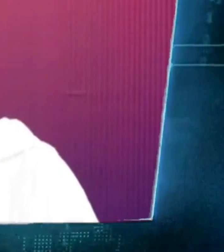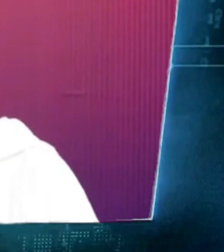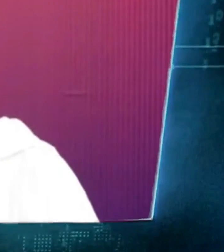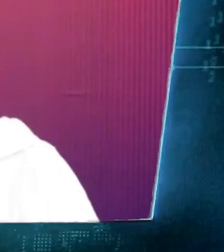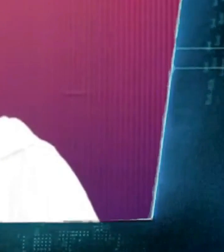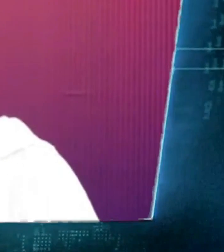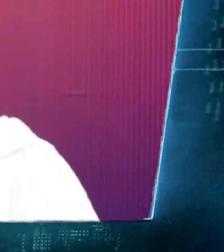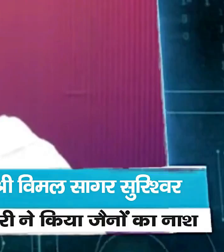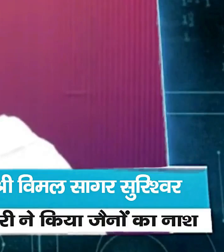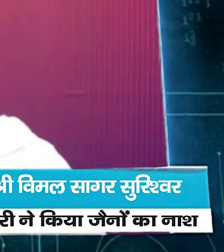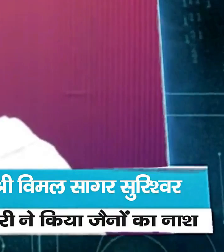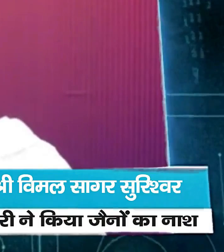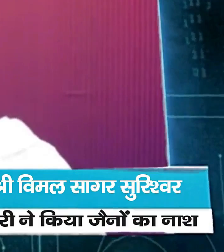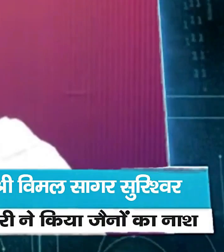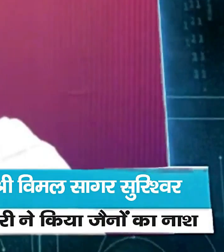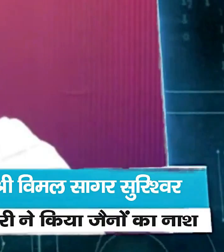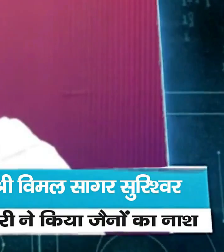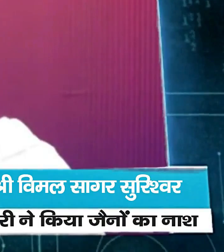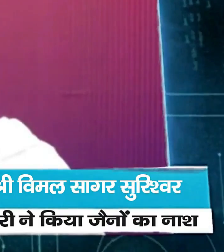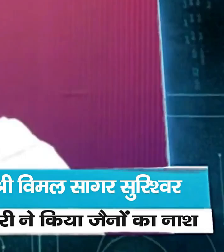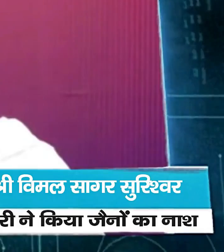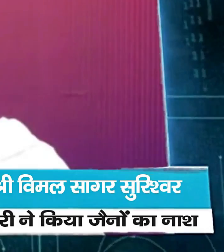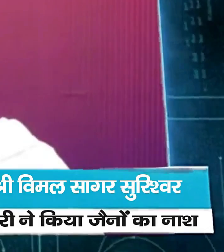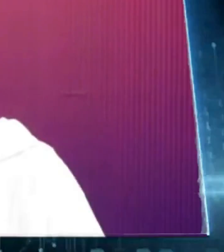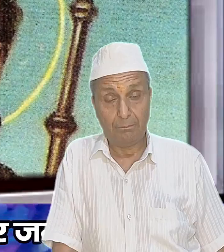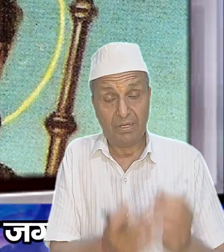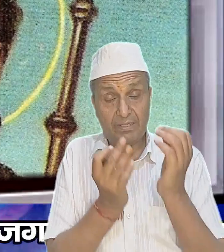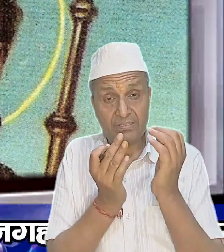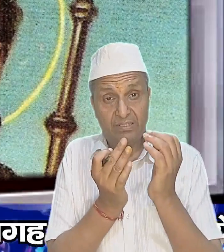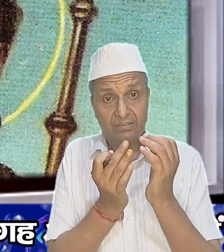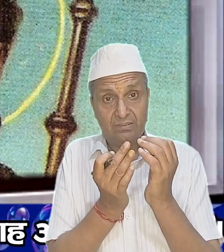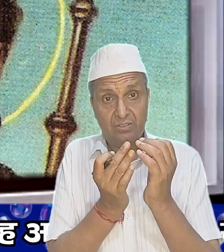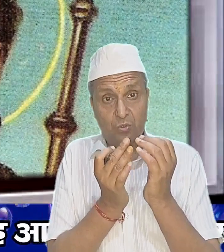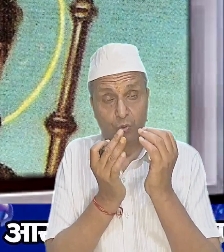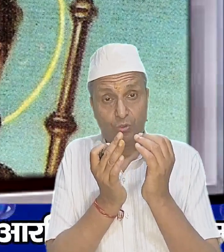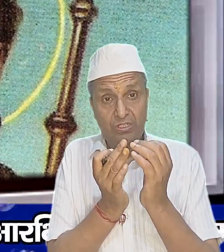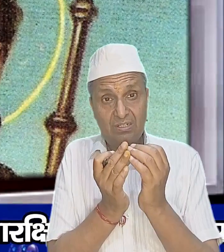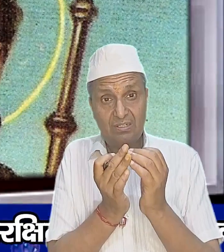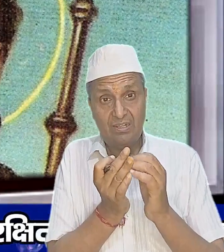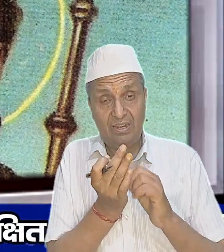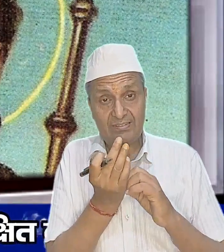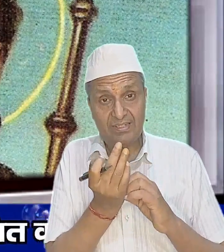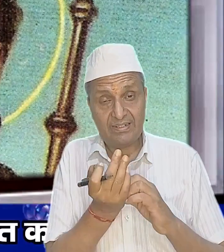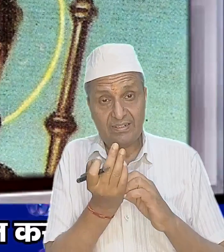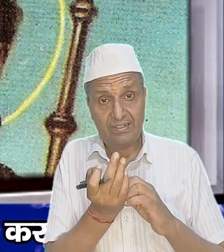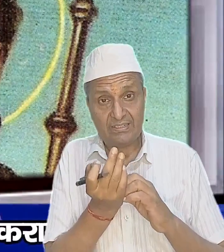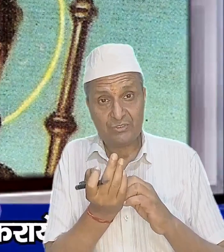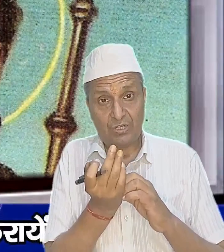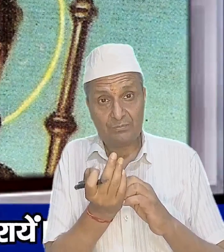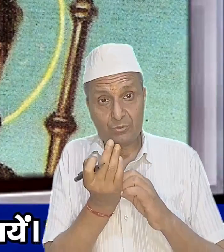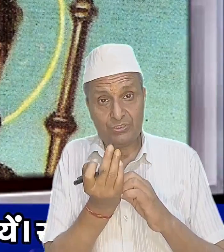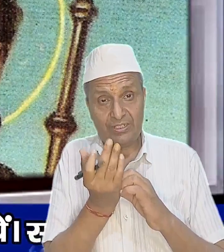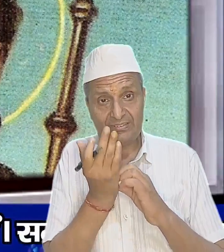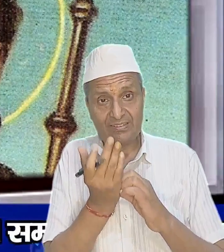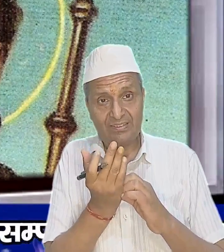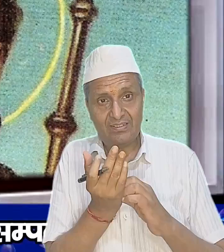साथ 22,000 को 7 दिन के अंदर मृत्यु को पिला दिया गया। जानते हैं इसके बारे में कहानी कहां हुई थी? अरे हम लोग क्या, आप